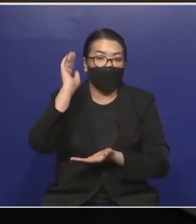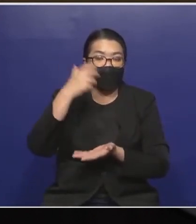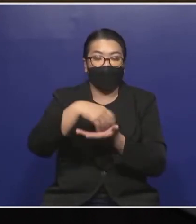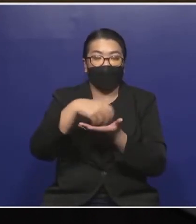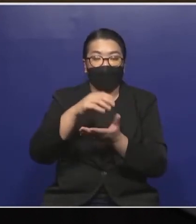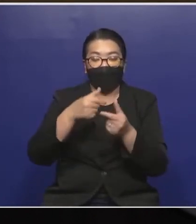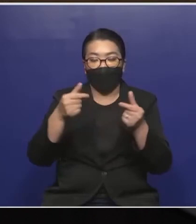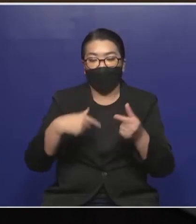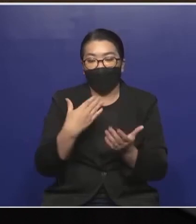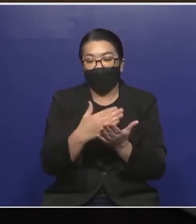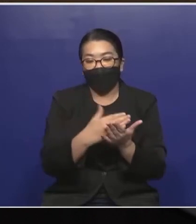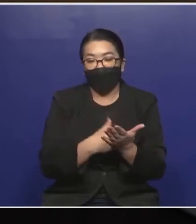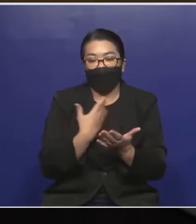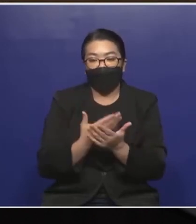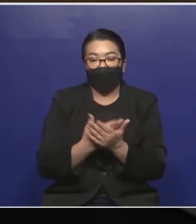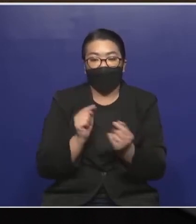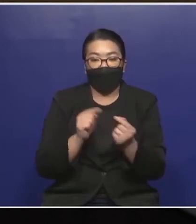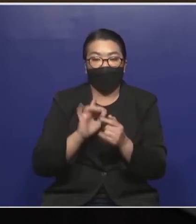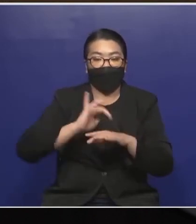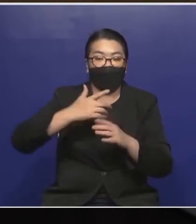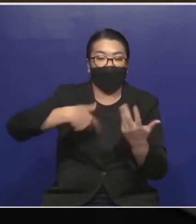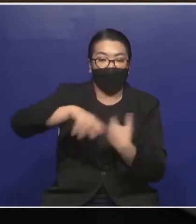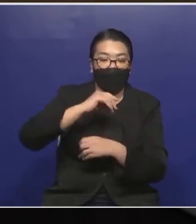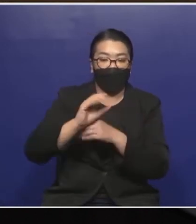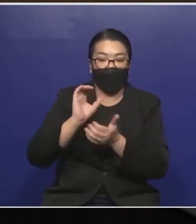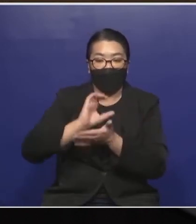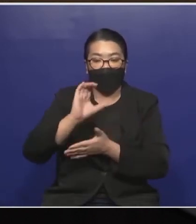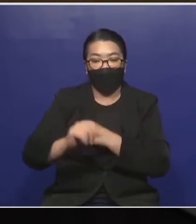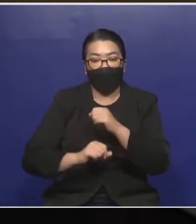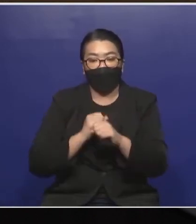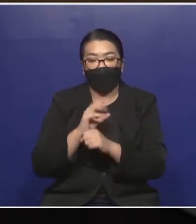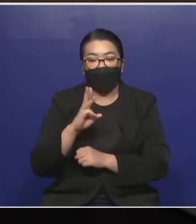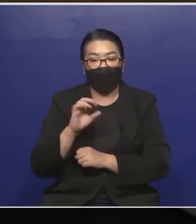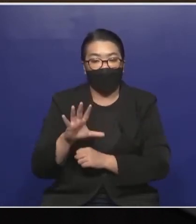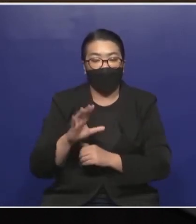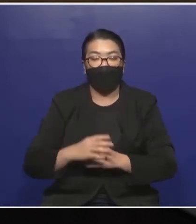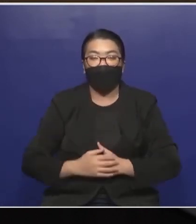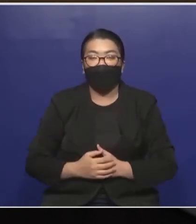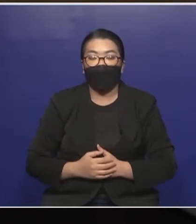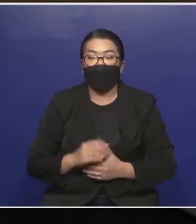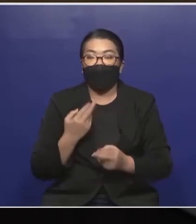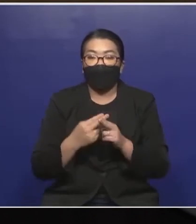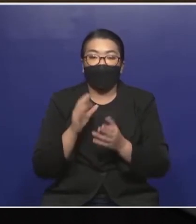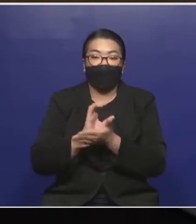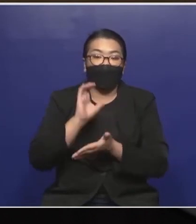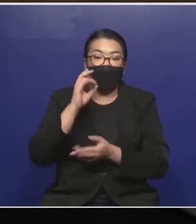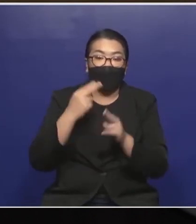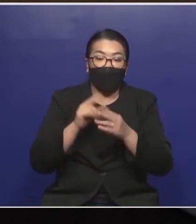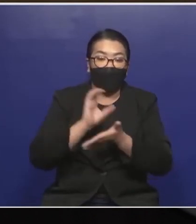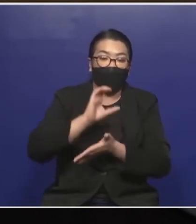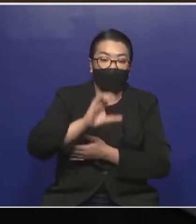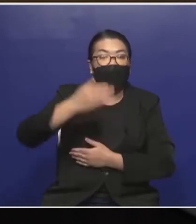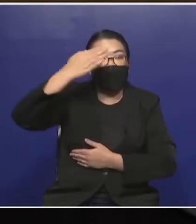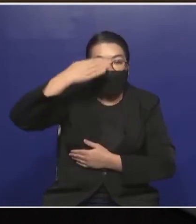ในวติด้านสงแร้มครัผมนิยามงบประมาณปีนี้ว่า งบตาบอด 2,